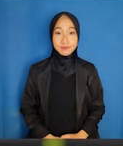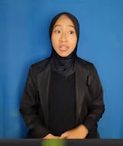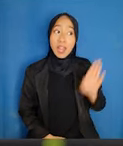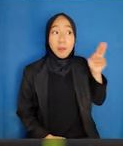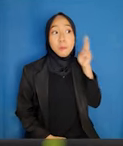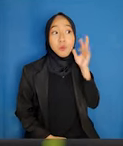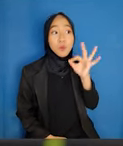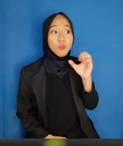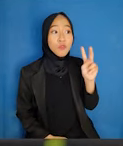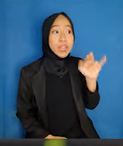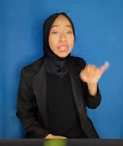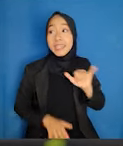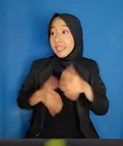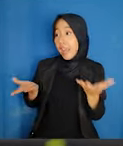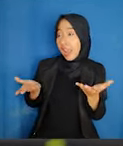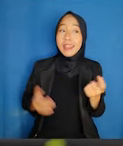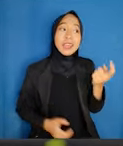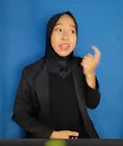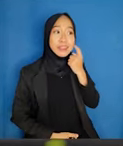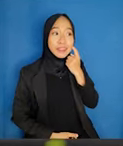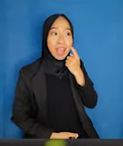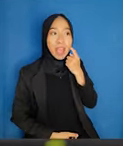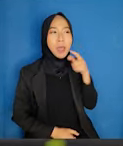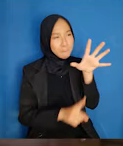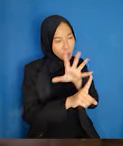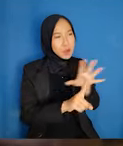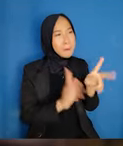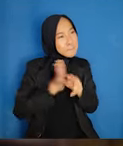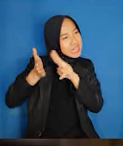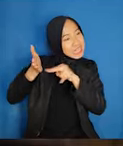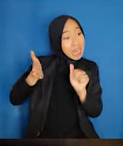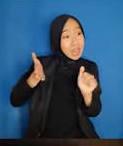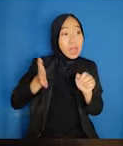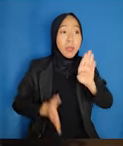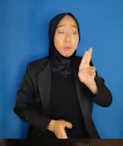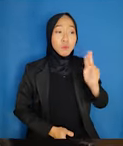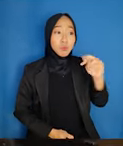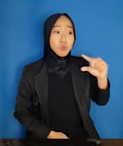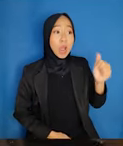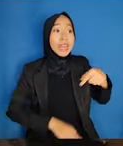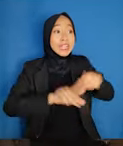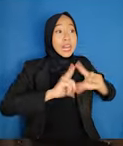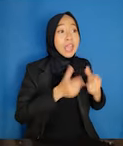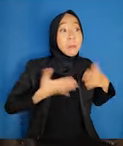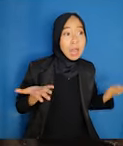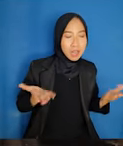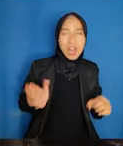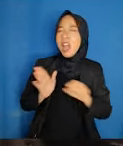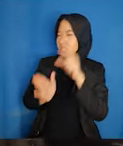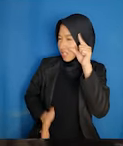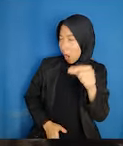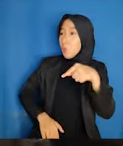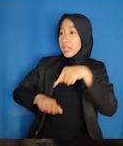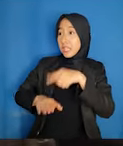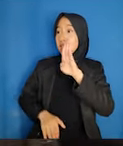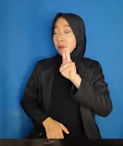Bu Feni. Iya, Bu Ici. Terkait monitoring penilaian Bunga di dalam kelas, bagaimana perkembangan Bunga? Sejauh ini